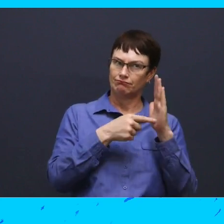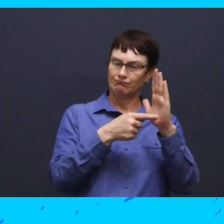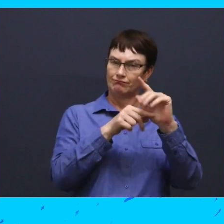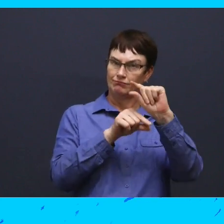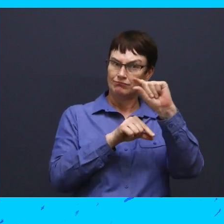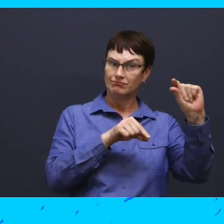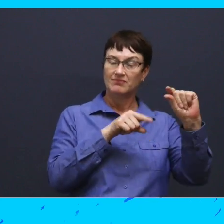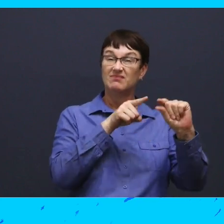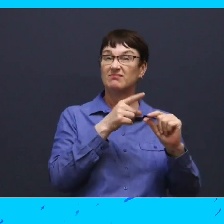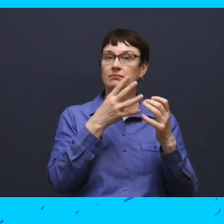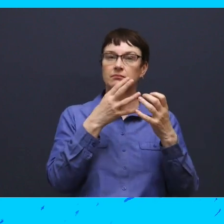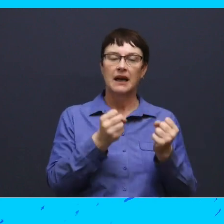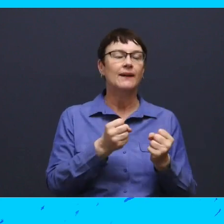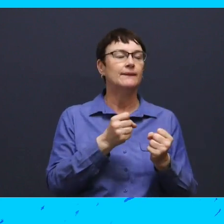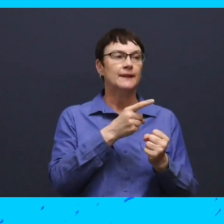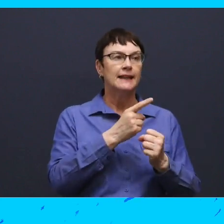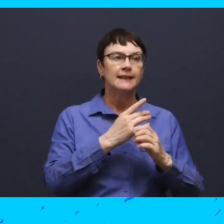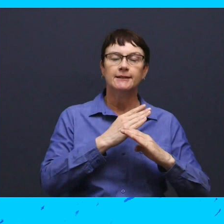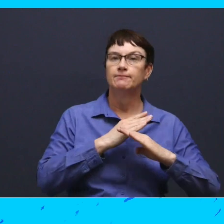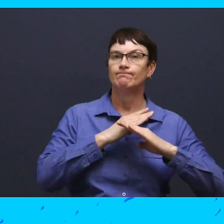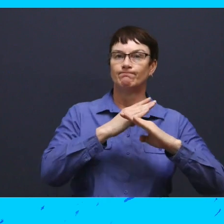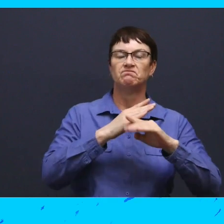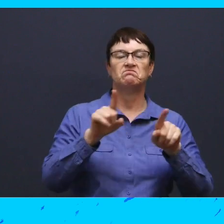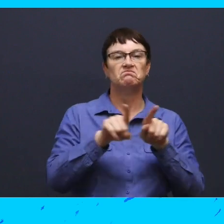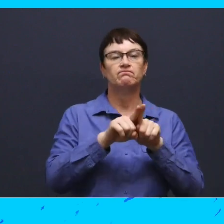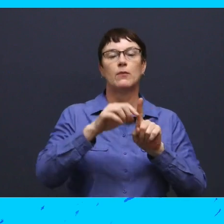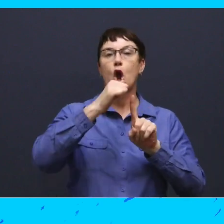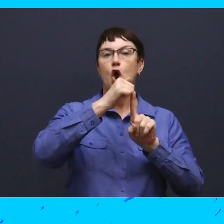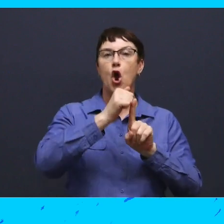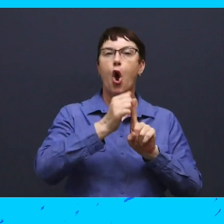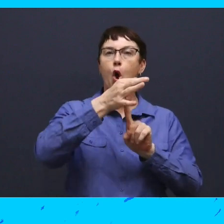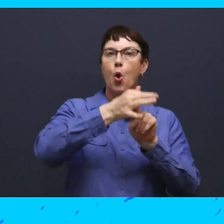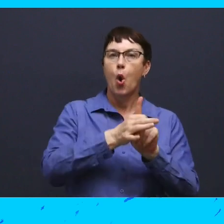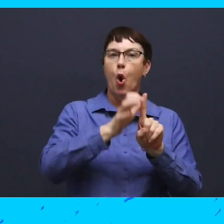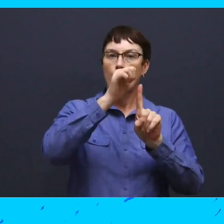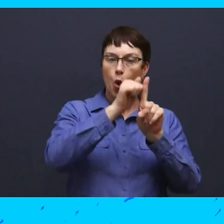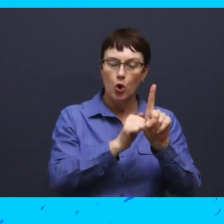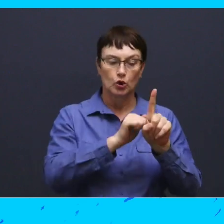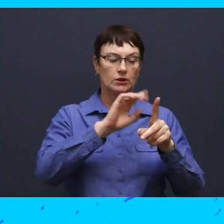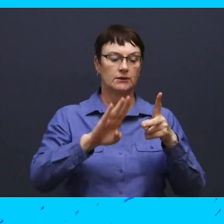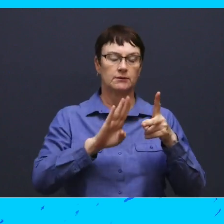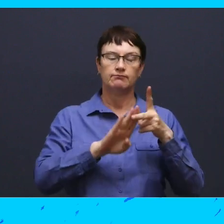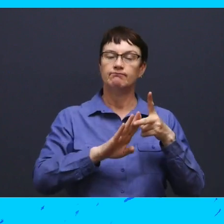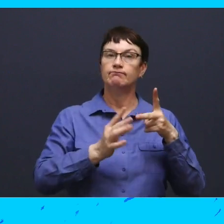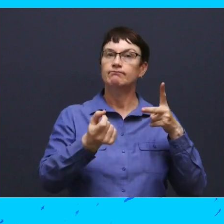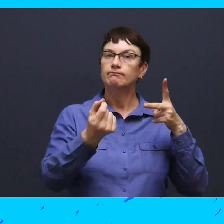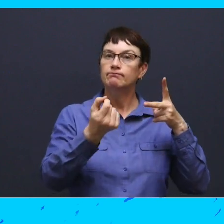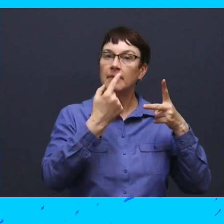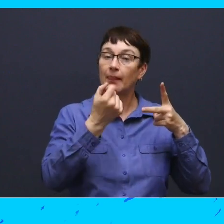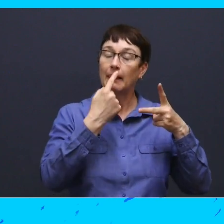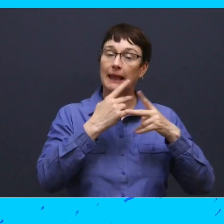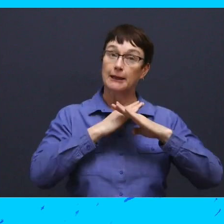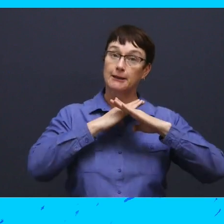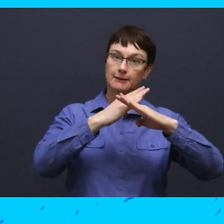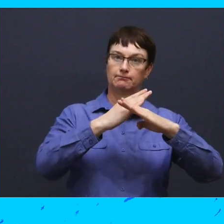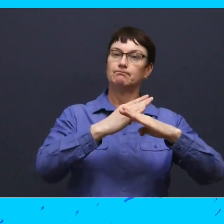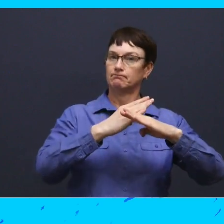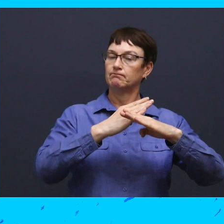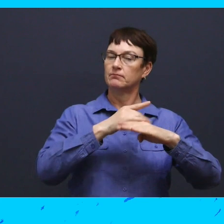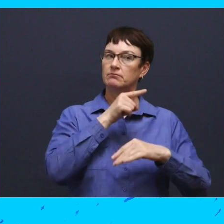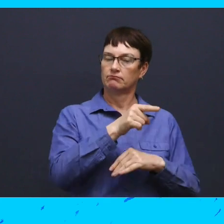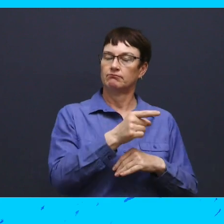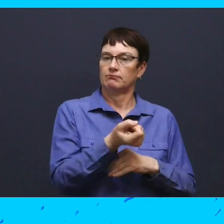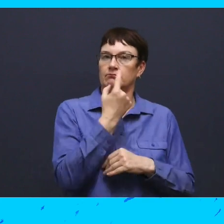34% n'utilisent aucune méthode. Et nous avons donc la barre que nous